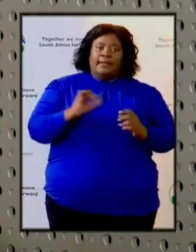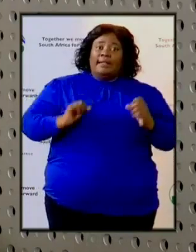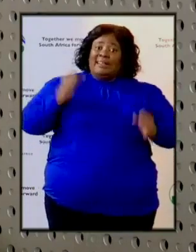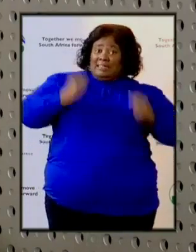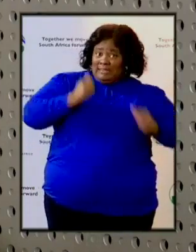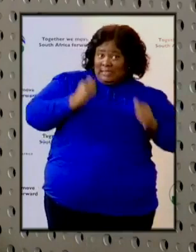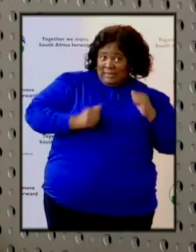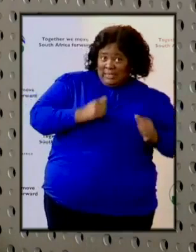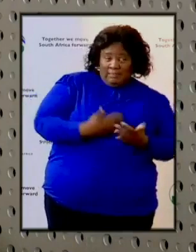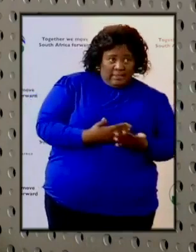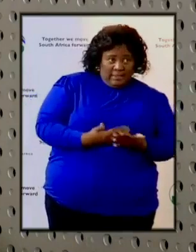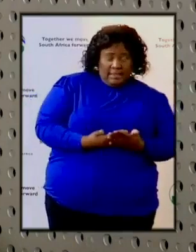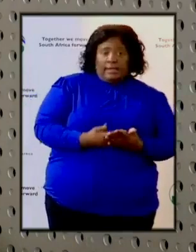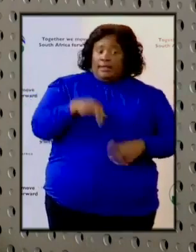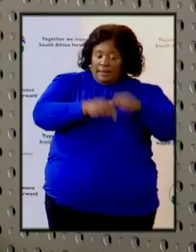ibhayisekili lakho